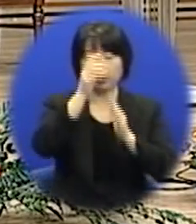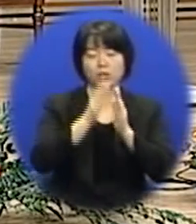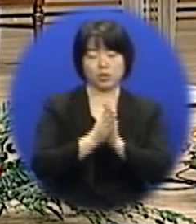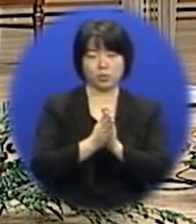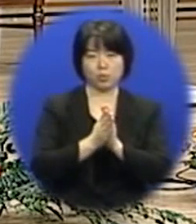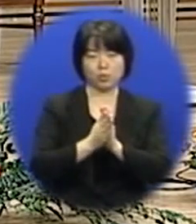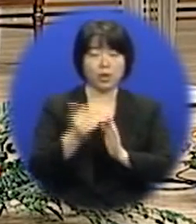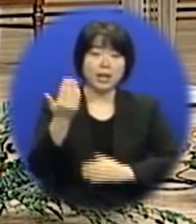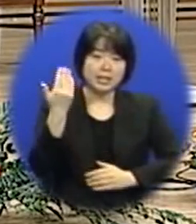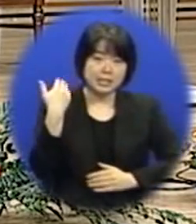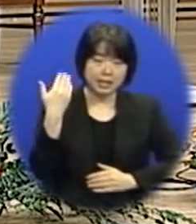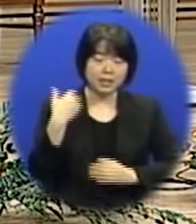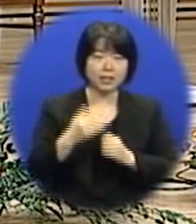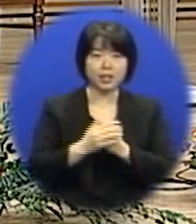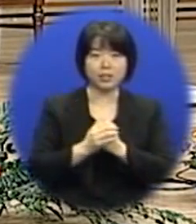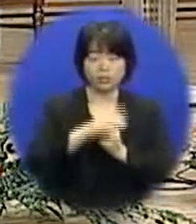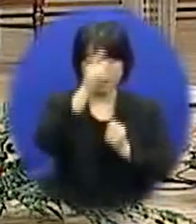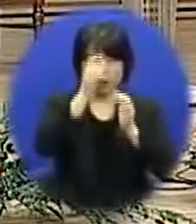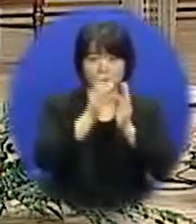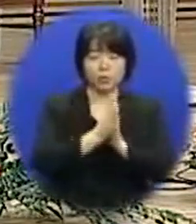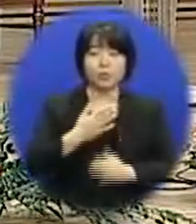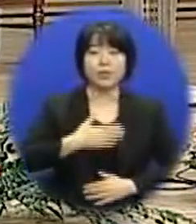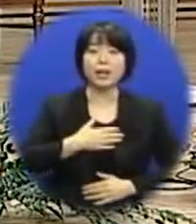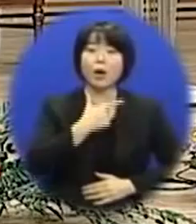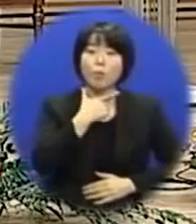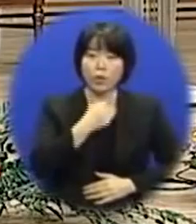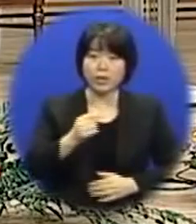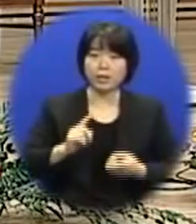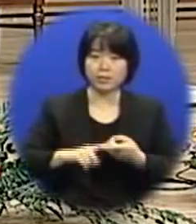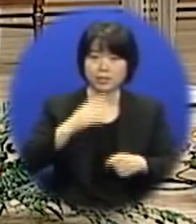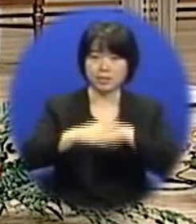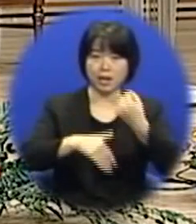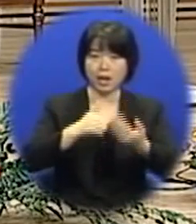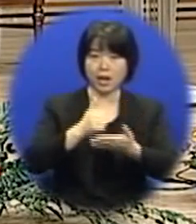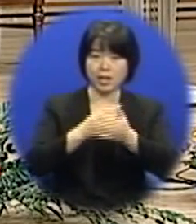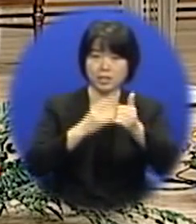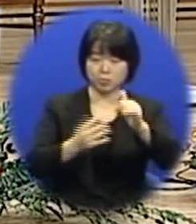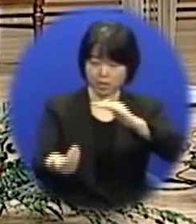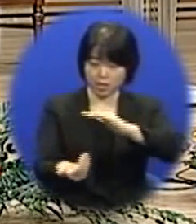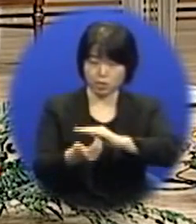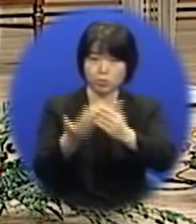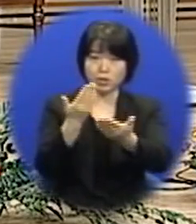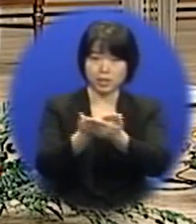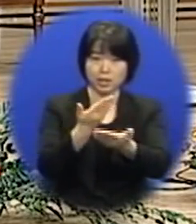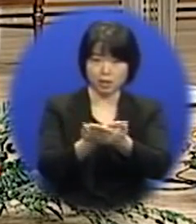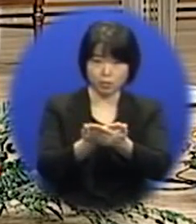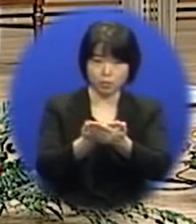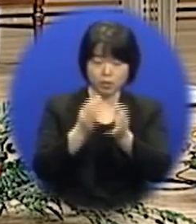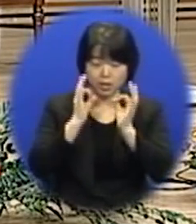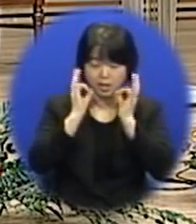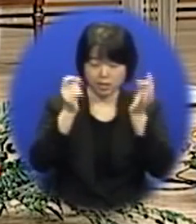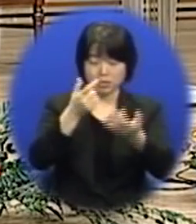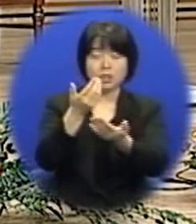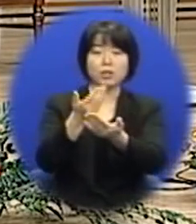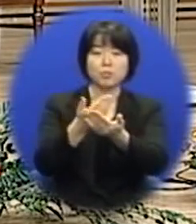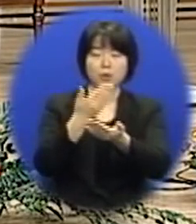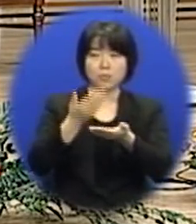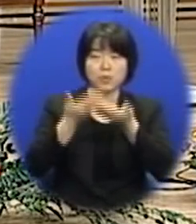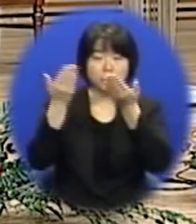전에는 기도란 내가 원하는 것을 하나님께 이루어 달라고 간절히 구하는